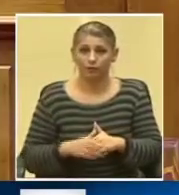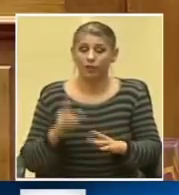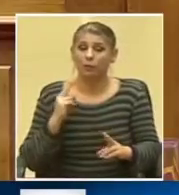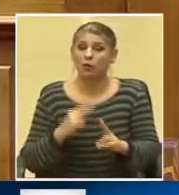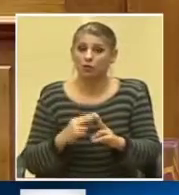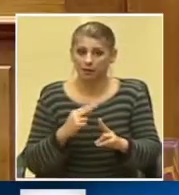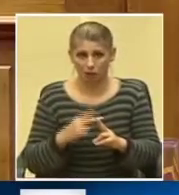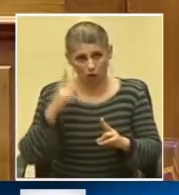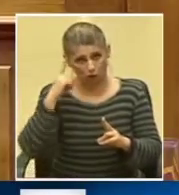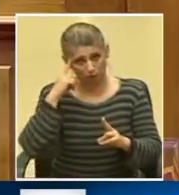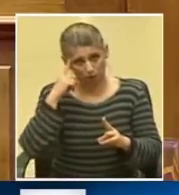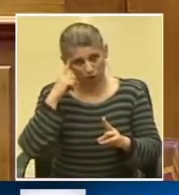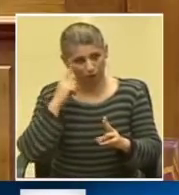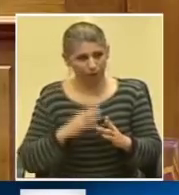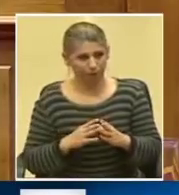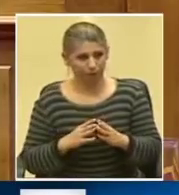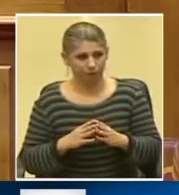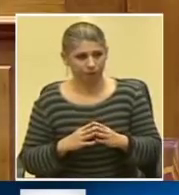σημαντικό νομίζω.